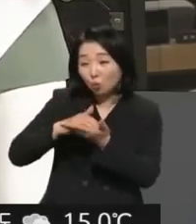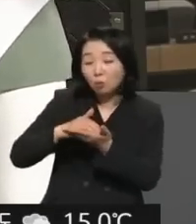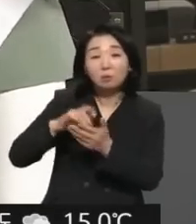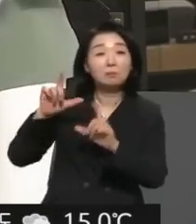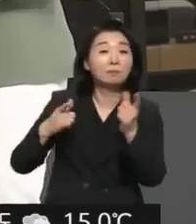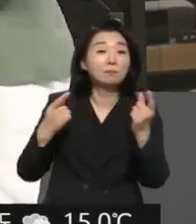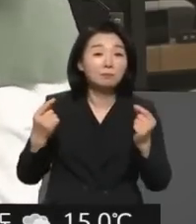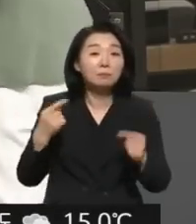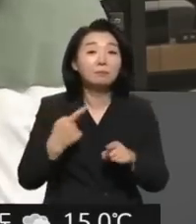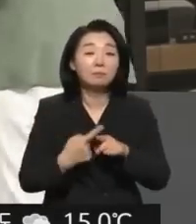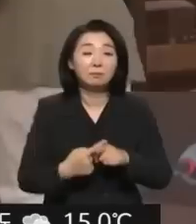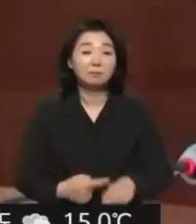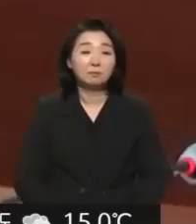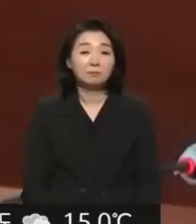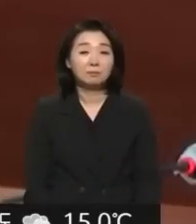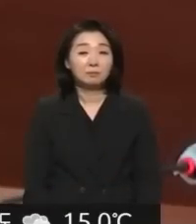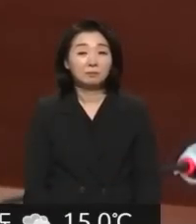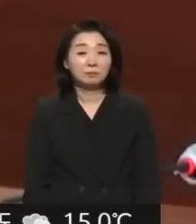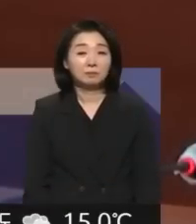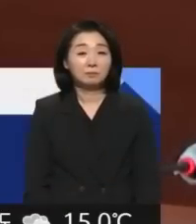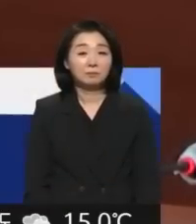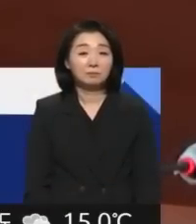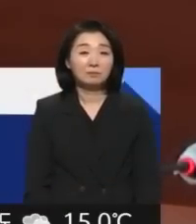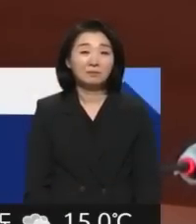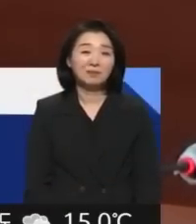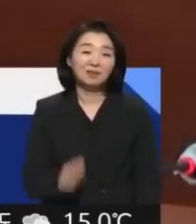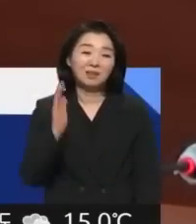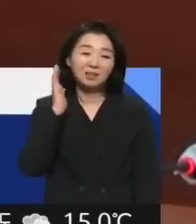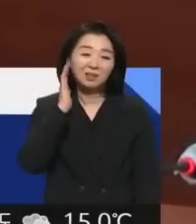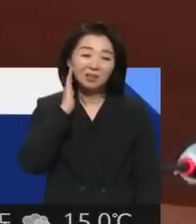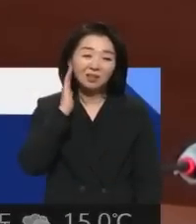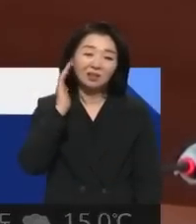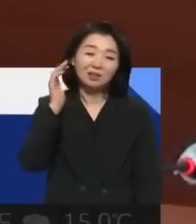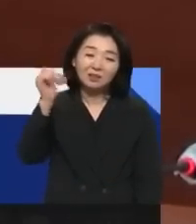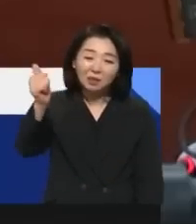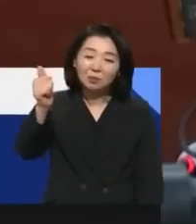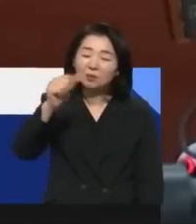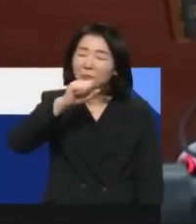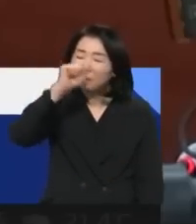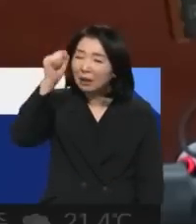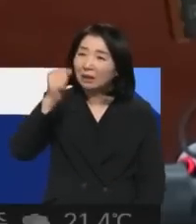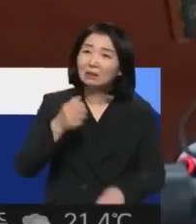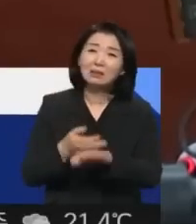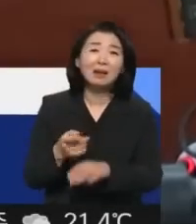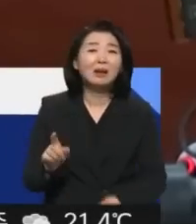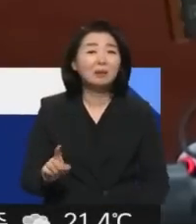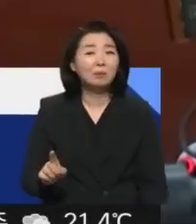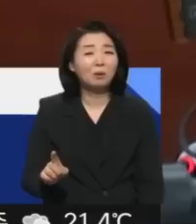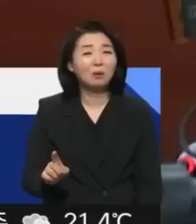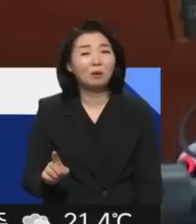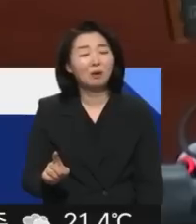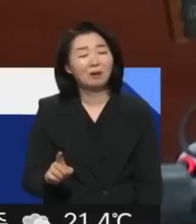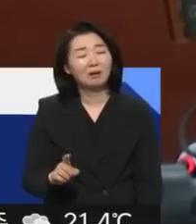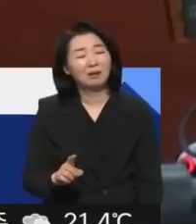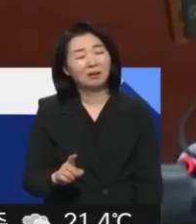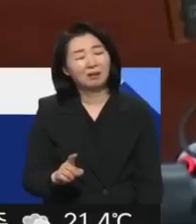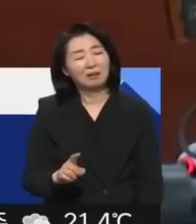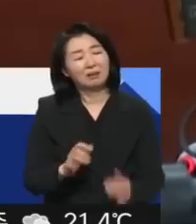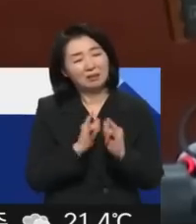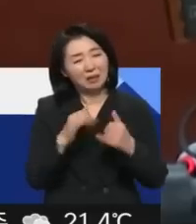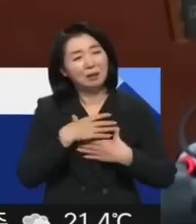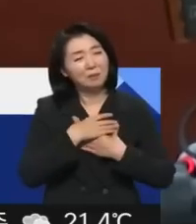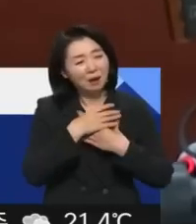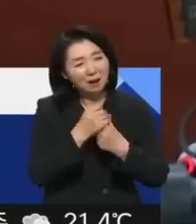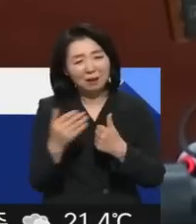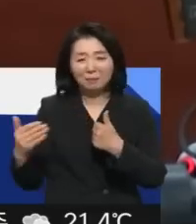듯합니다. 대통령이 대통령만 되면 잘한다요. 편안하니 동포들을 다 마음